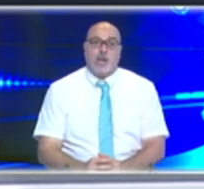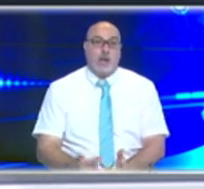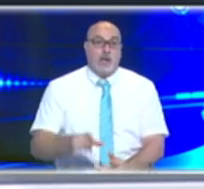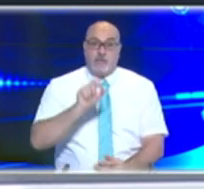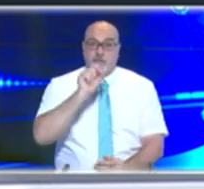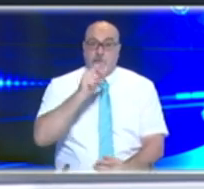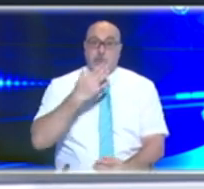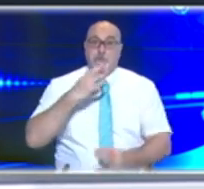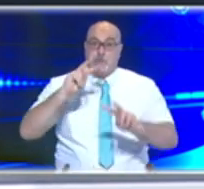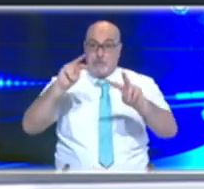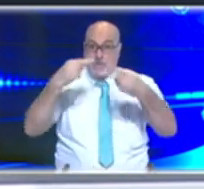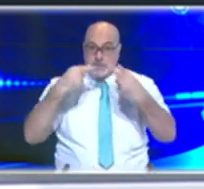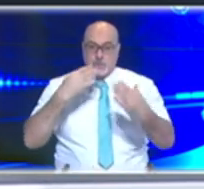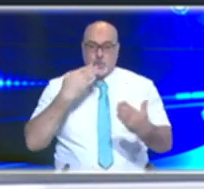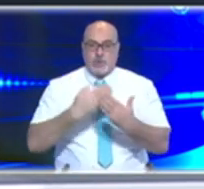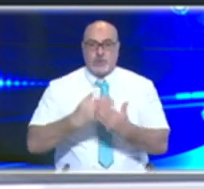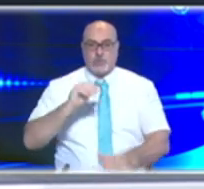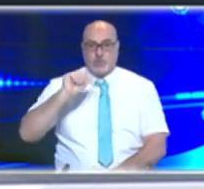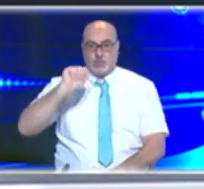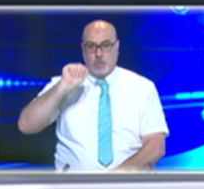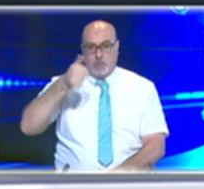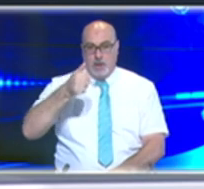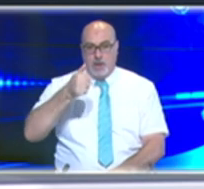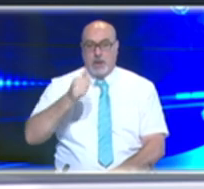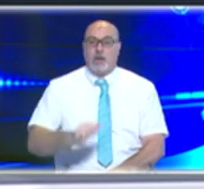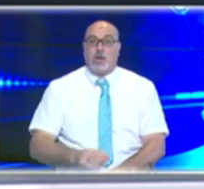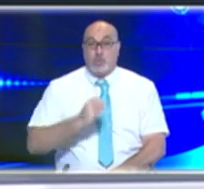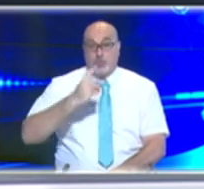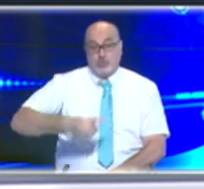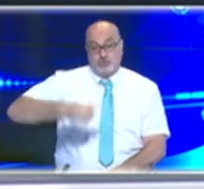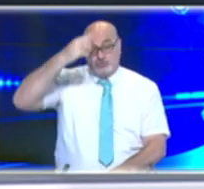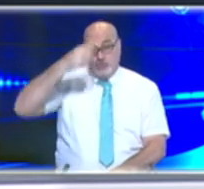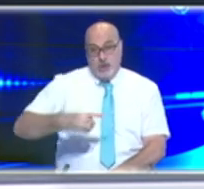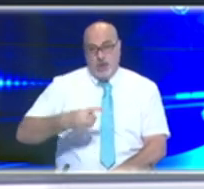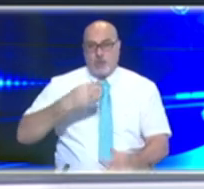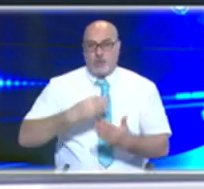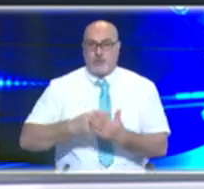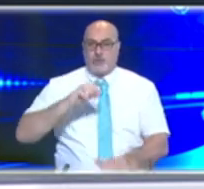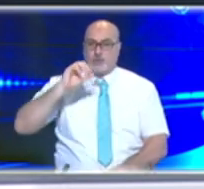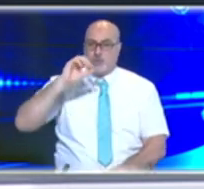نهاية النشرة، شكرا لكم على حسن المتابعة والإصغاء. الموعد يتجدد في